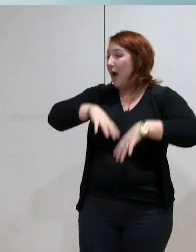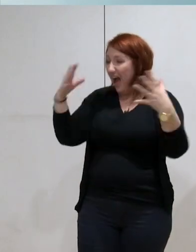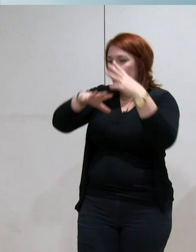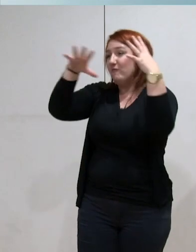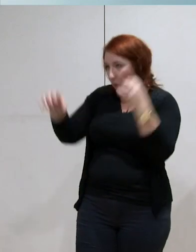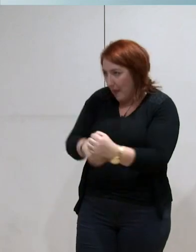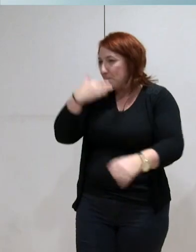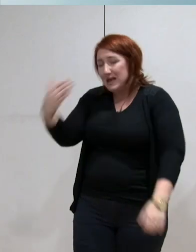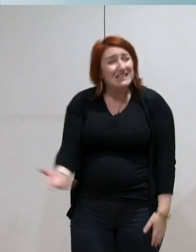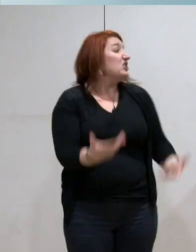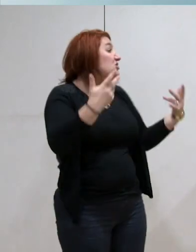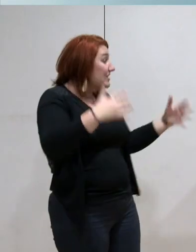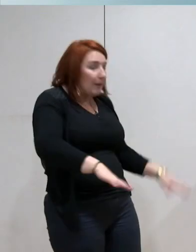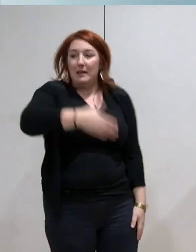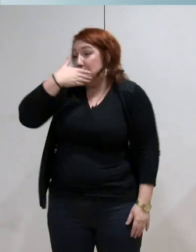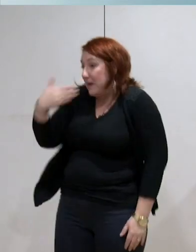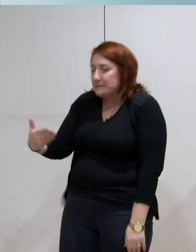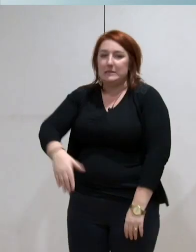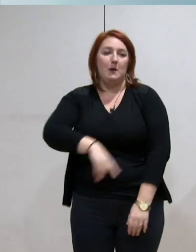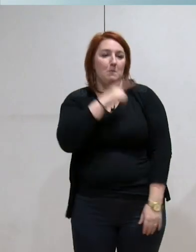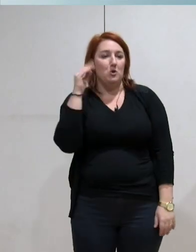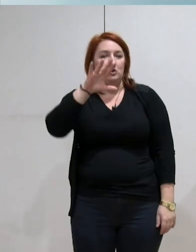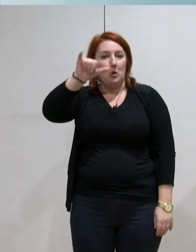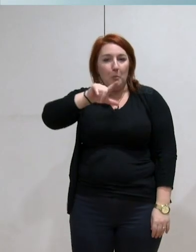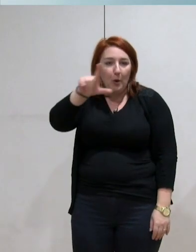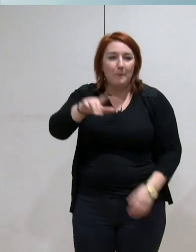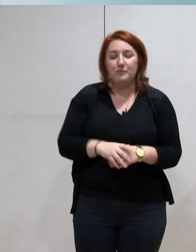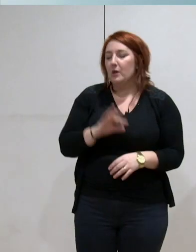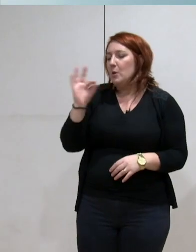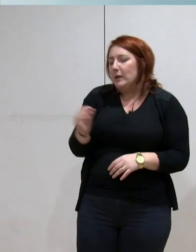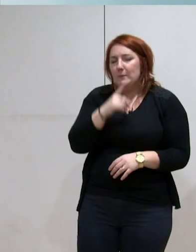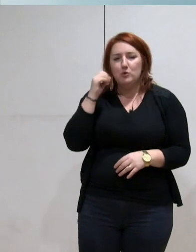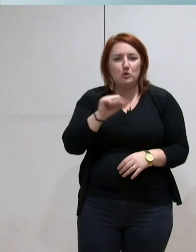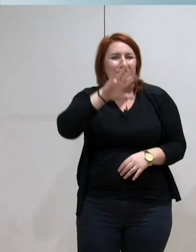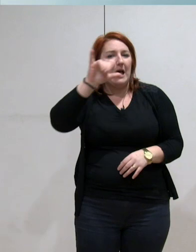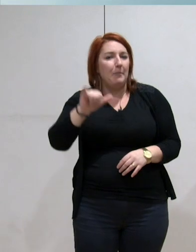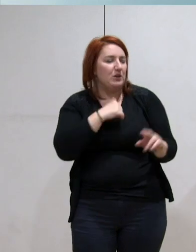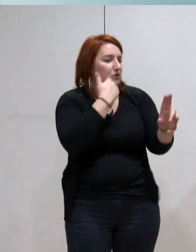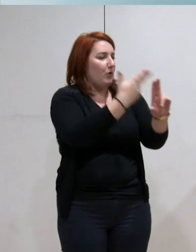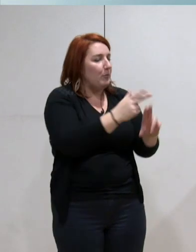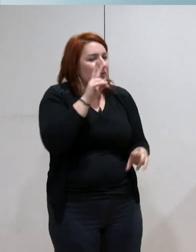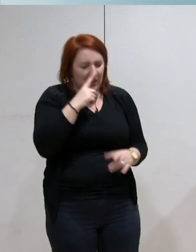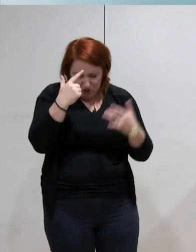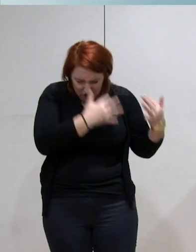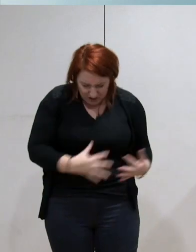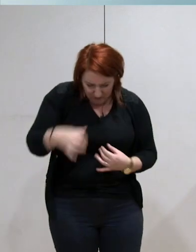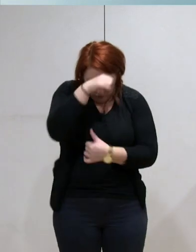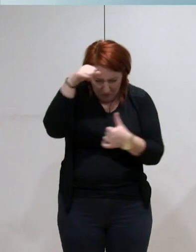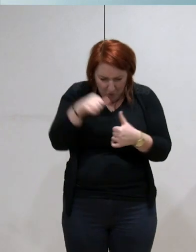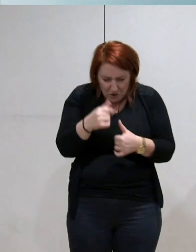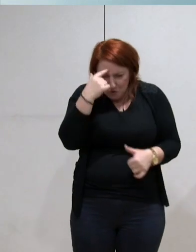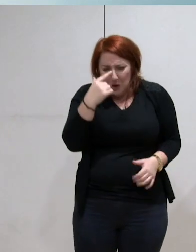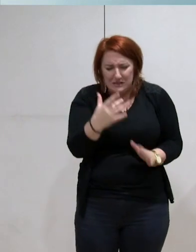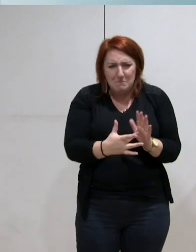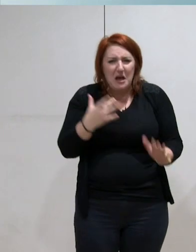merci Monsieur boy oui ce sera très rapidement pour répondre à Monsieur Sabri je cite vraiment les chiffres de mémoire mais je crois que c'est page 13